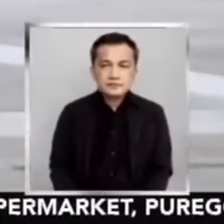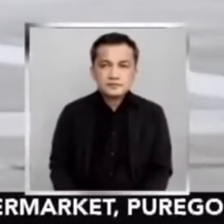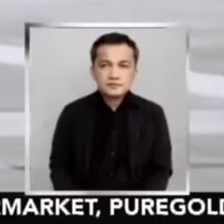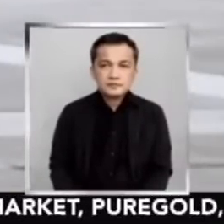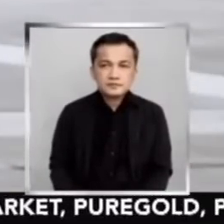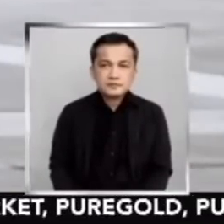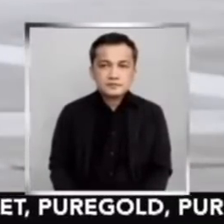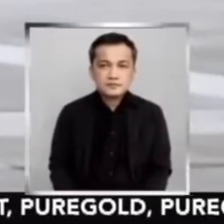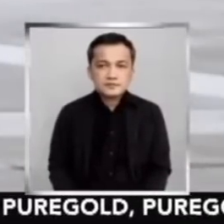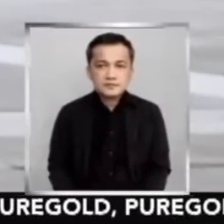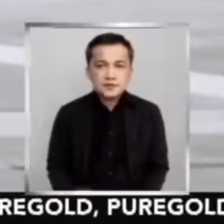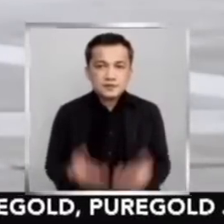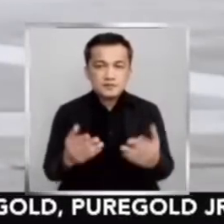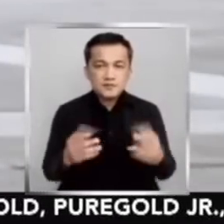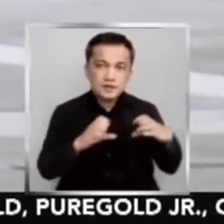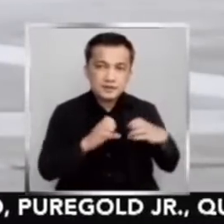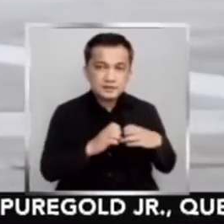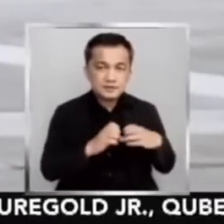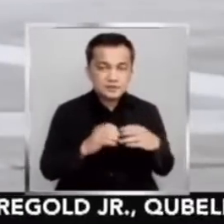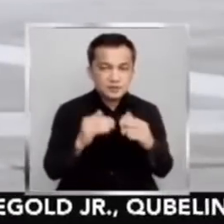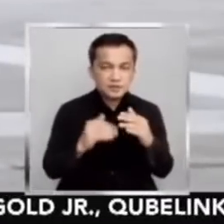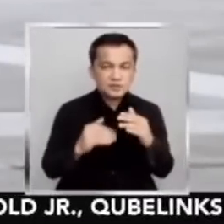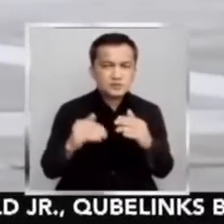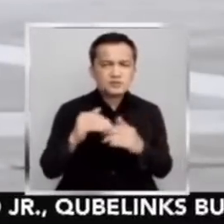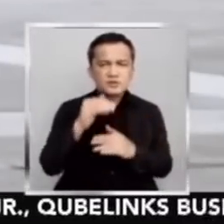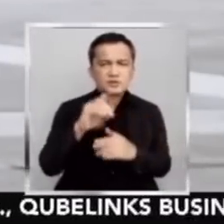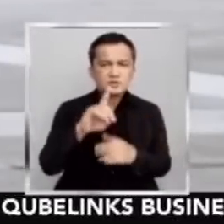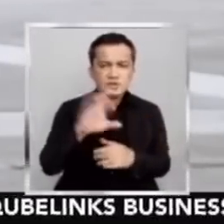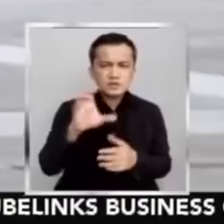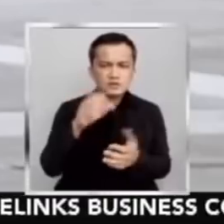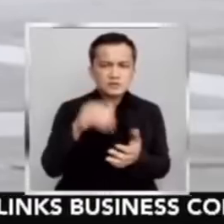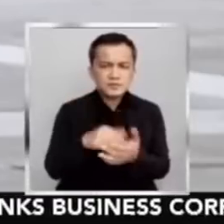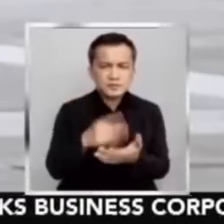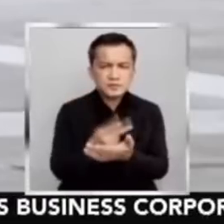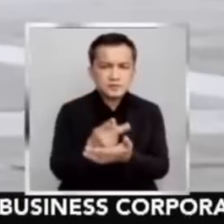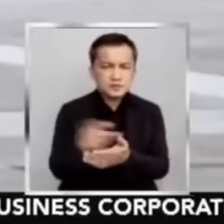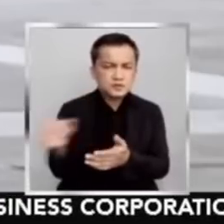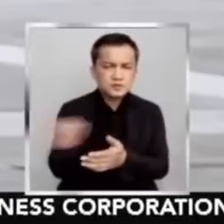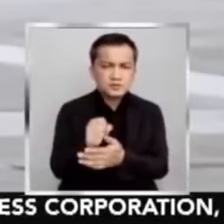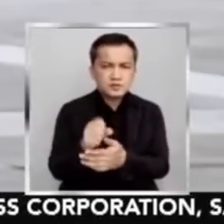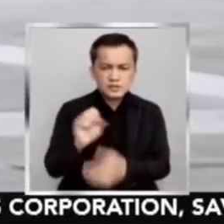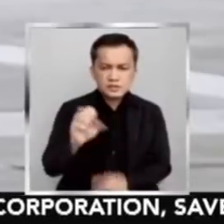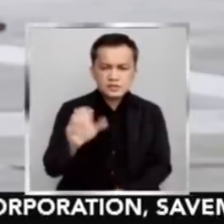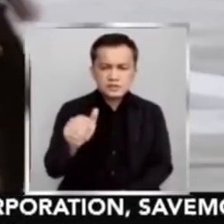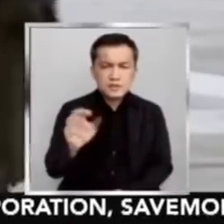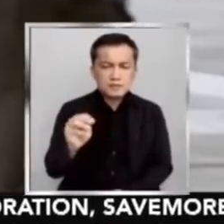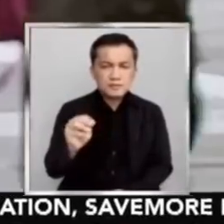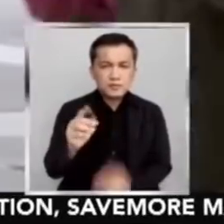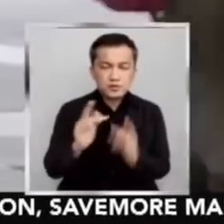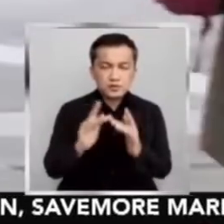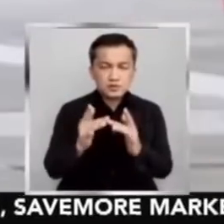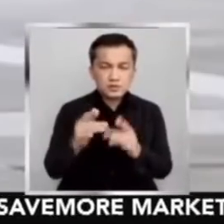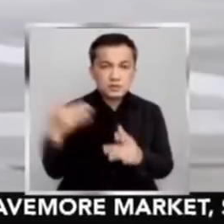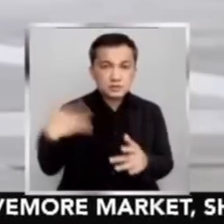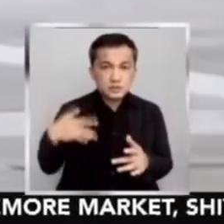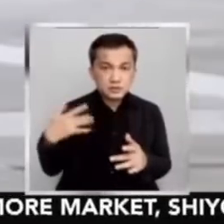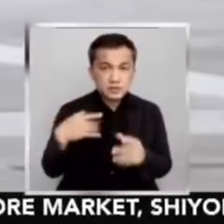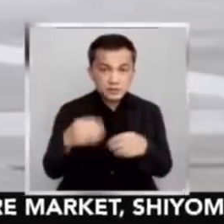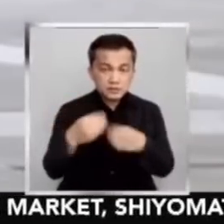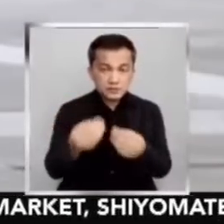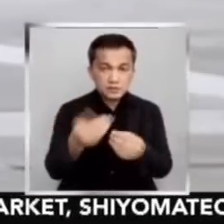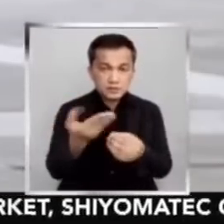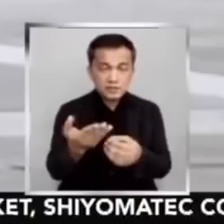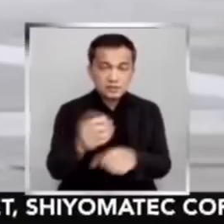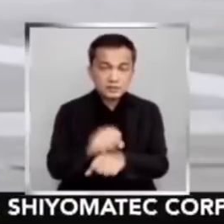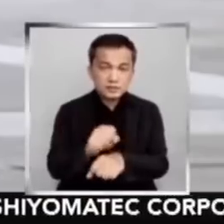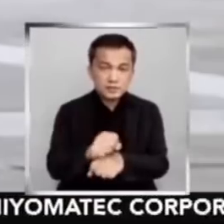Mga kapuso, mahigit 100,000 piso ang nakuha mula sa isang scam online na ang modus ay bibigyan ka ng isang task o trabaho